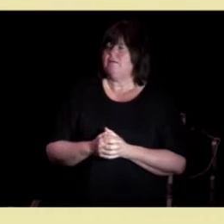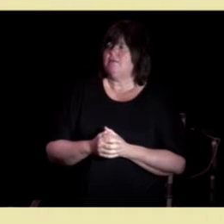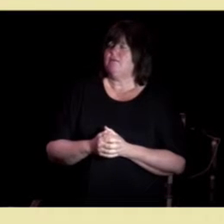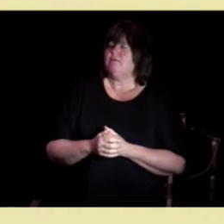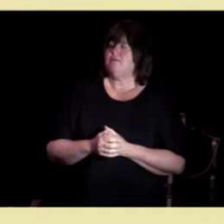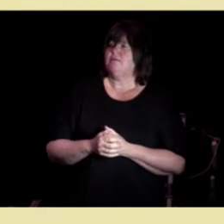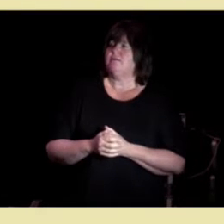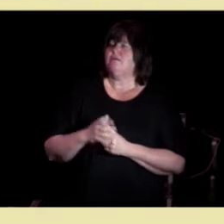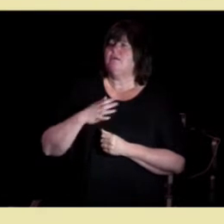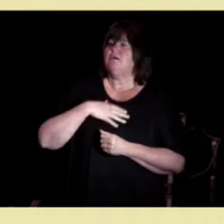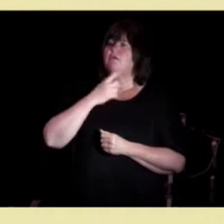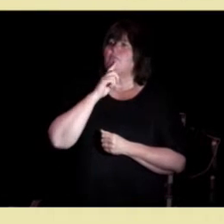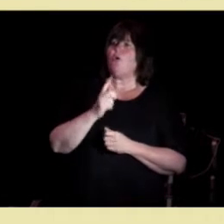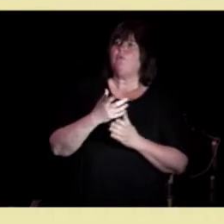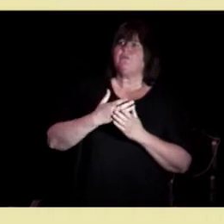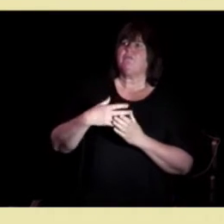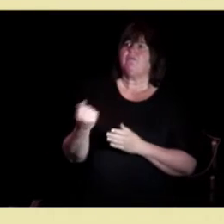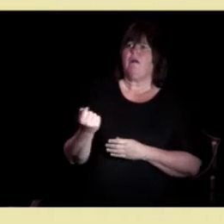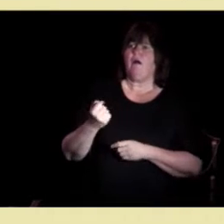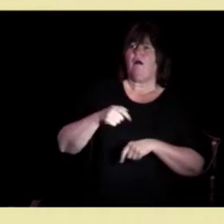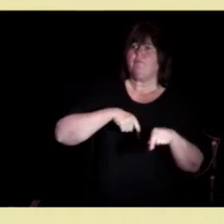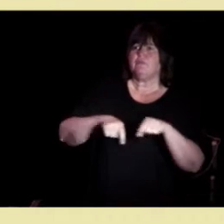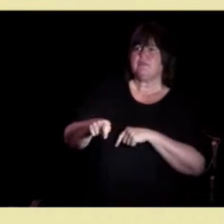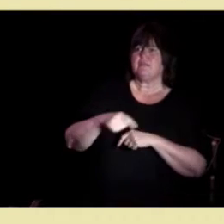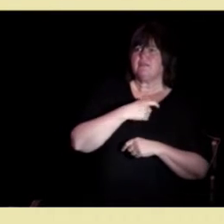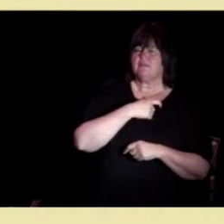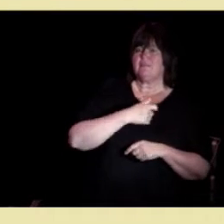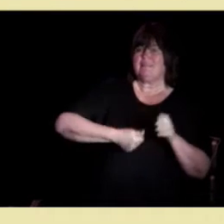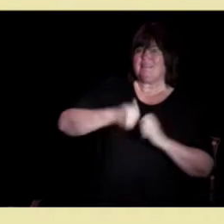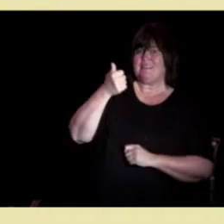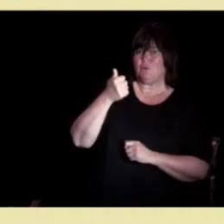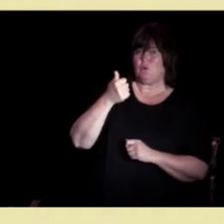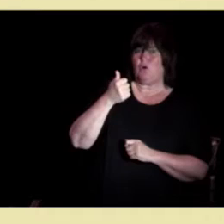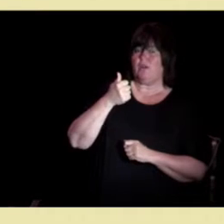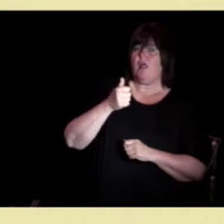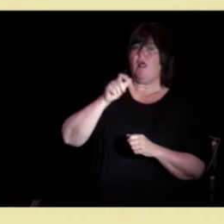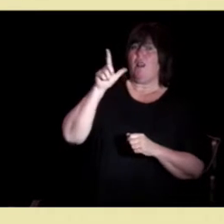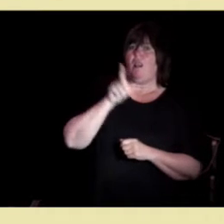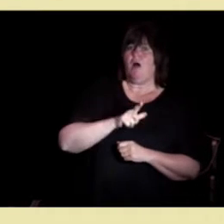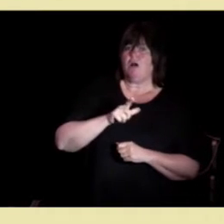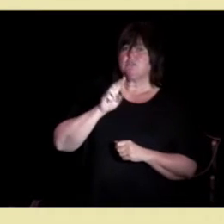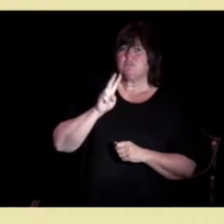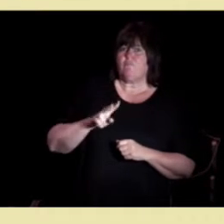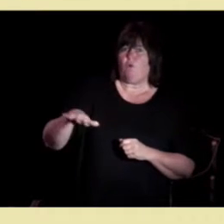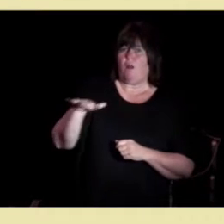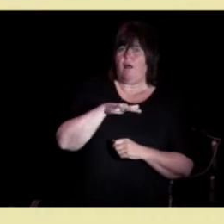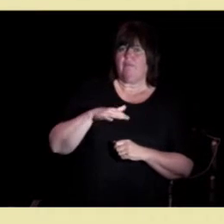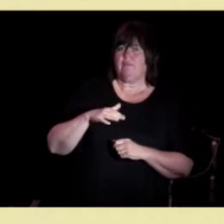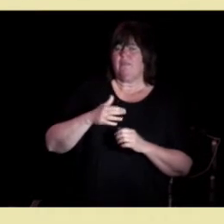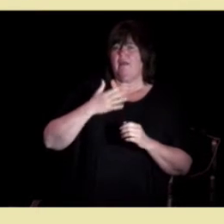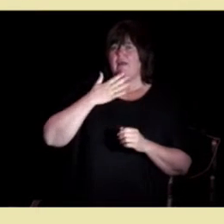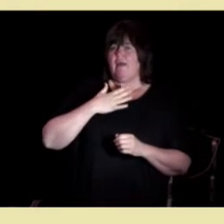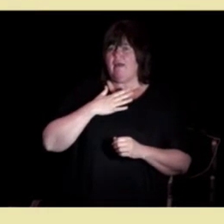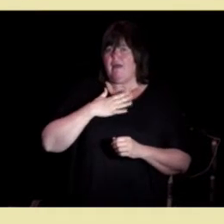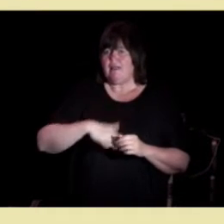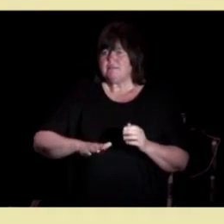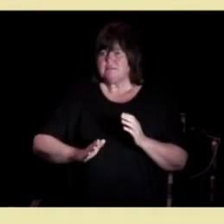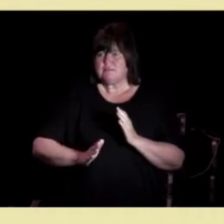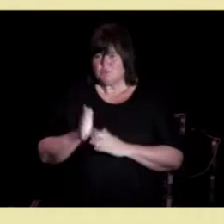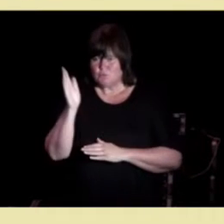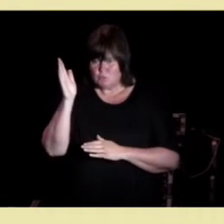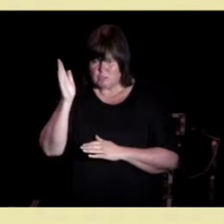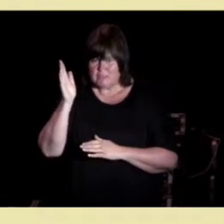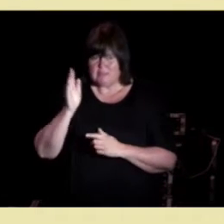På oppdrag fra administrerende direktør Lars Vårland i Helse Nord ROF og med gode råd fra RightCare i